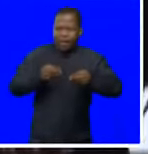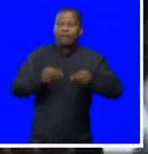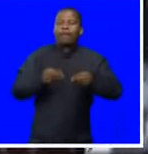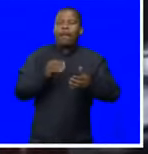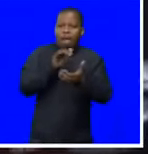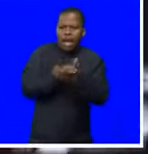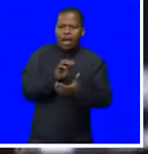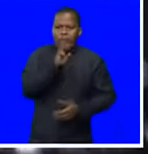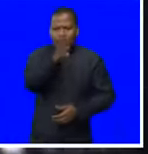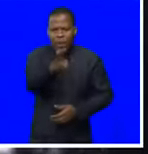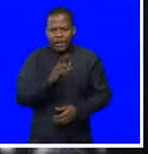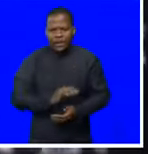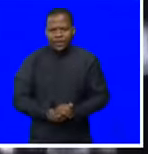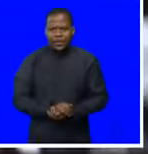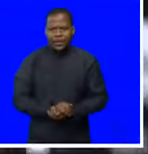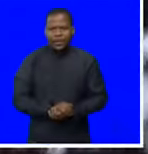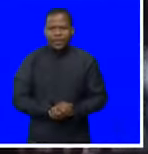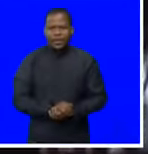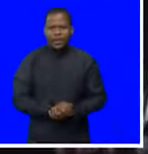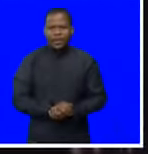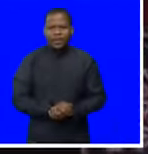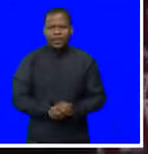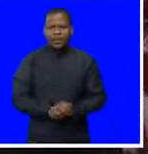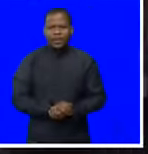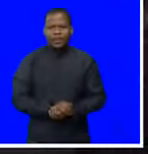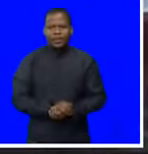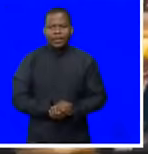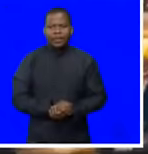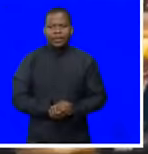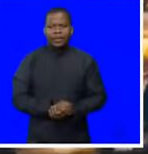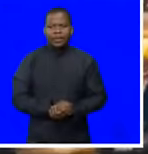Simelane nanomfundo Magagula sisenyuvesi yekwaluseni